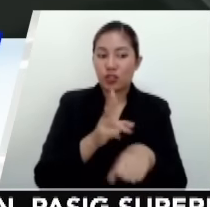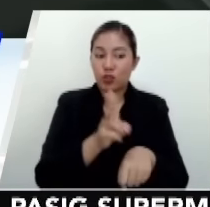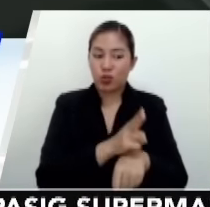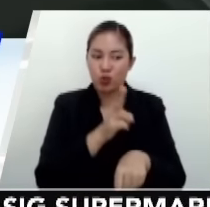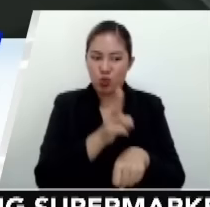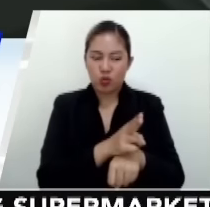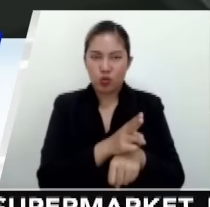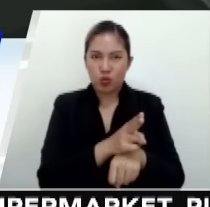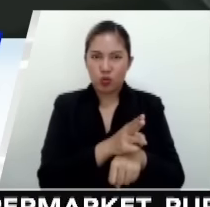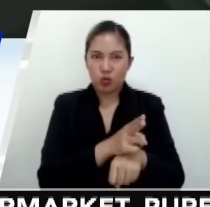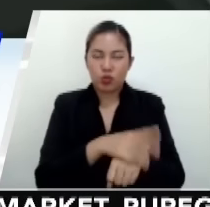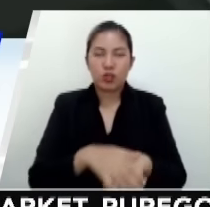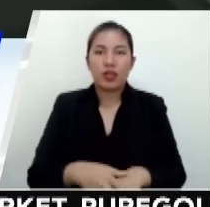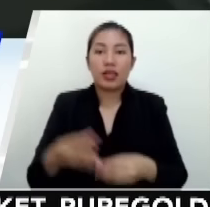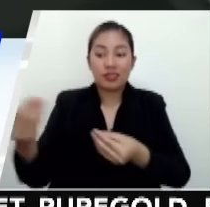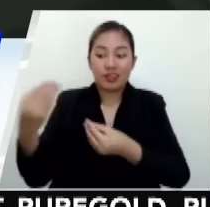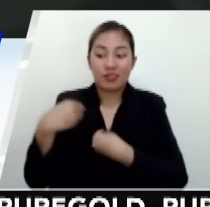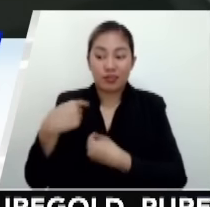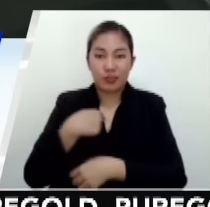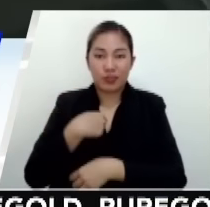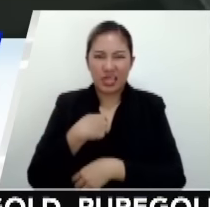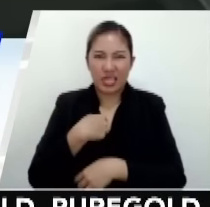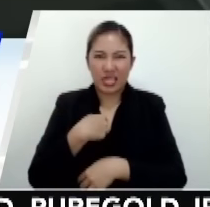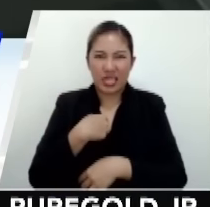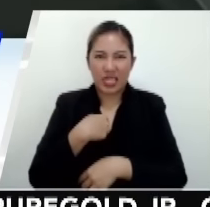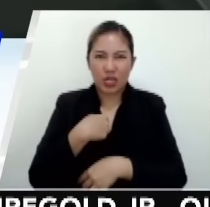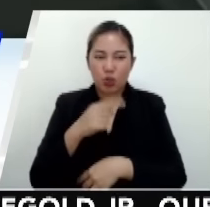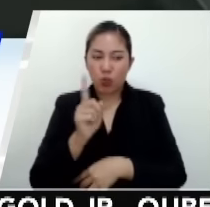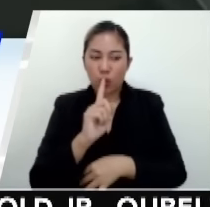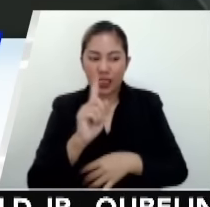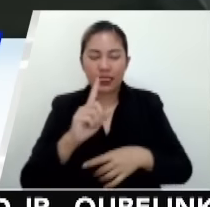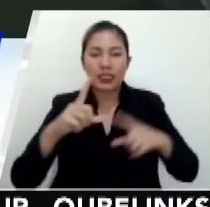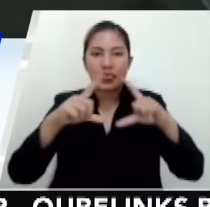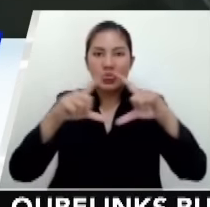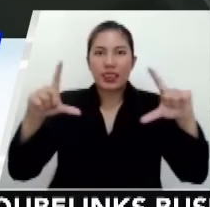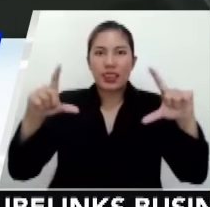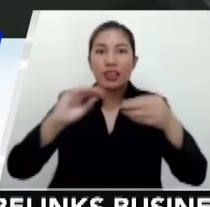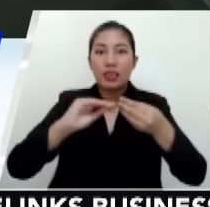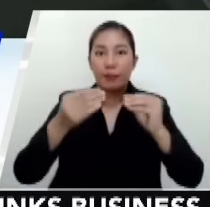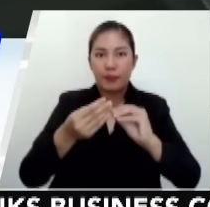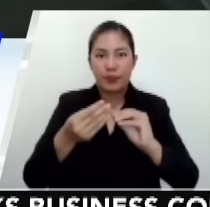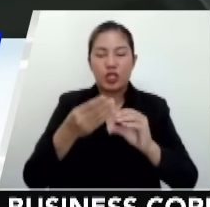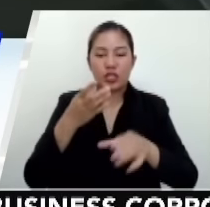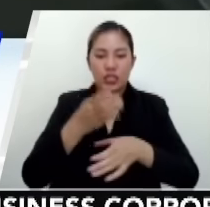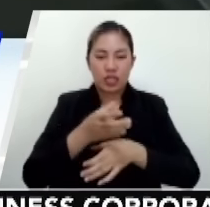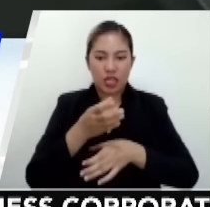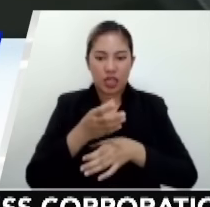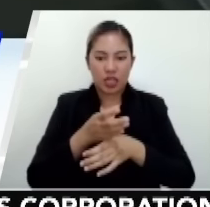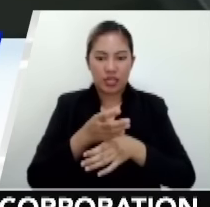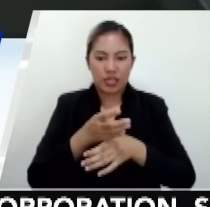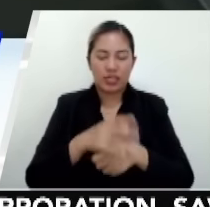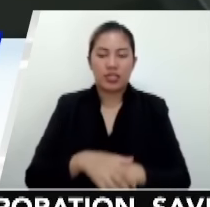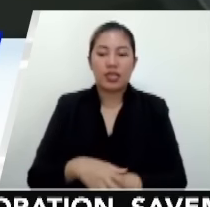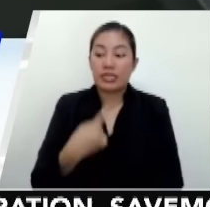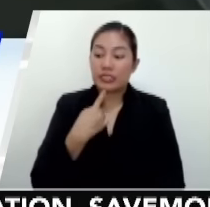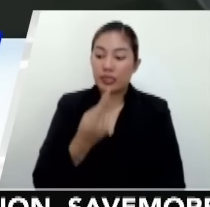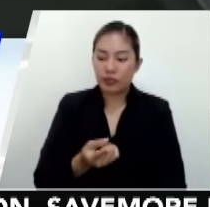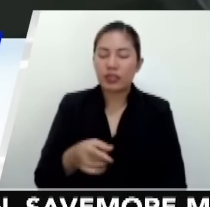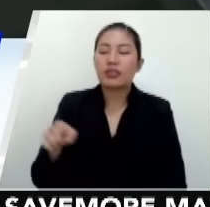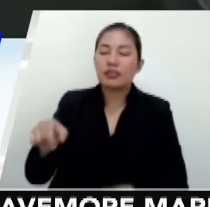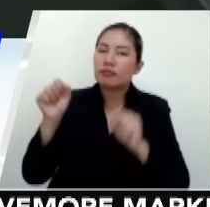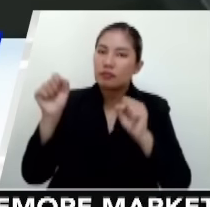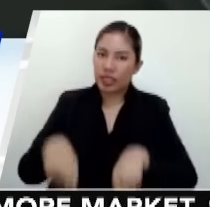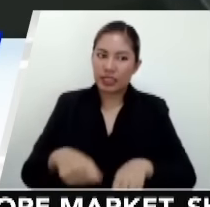sa akin ang description at plate number ng sasakyan. Sinabi niya na maari na naming tirahin si Wesley